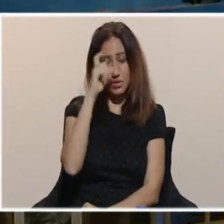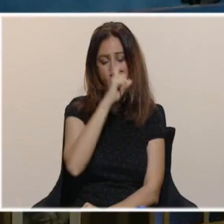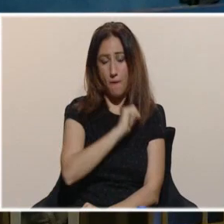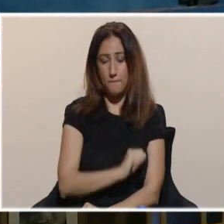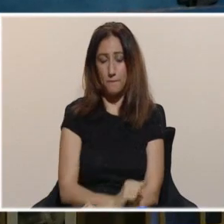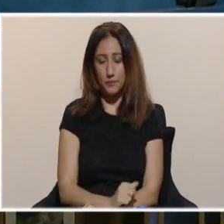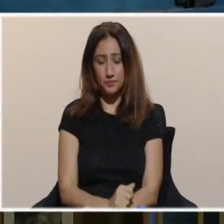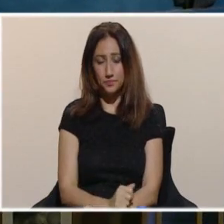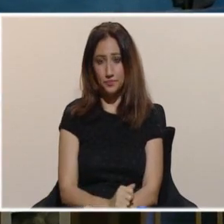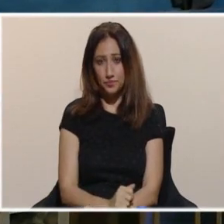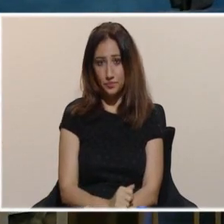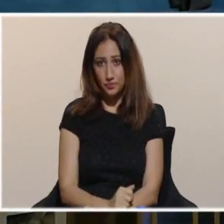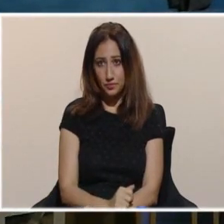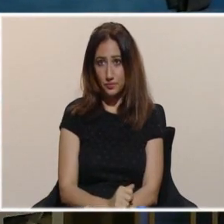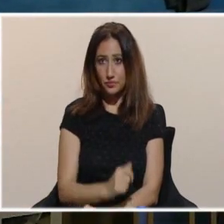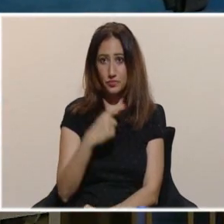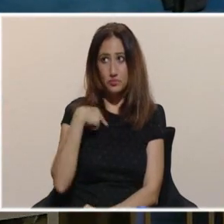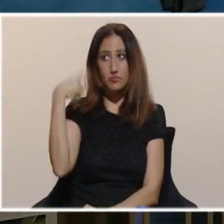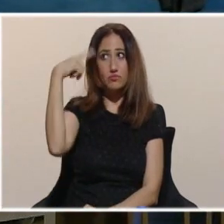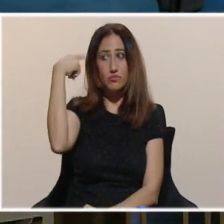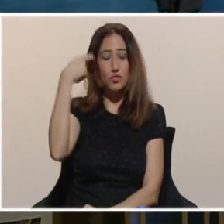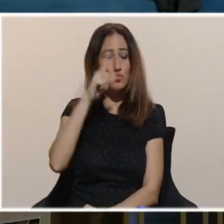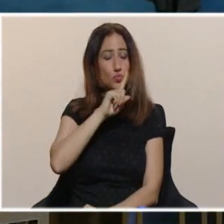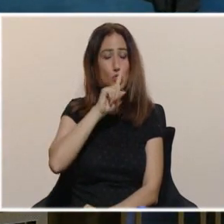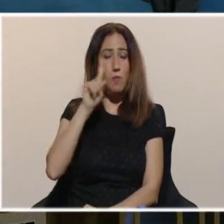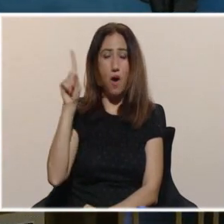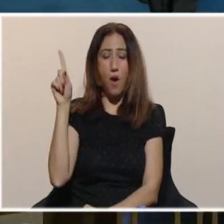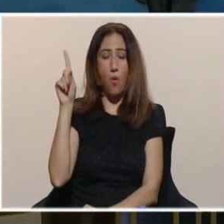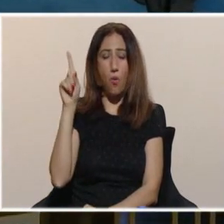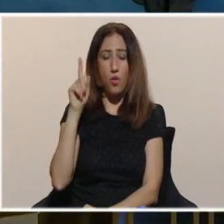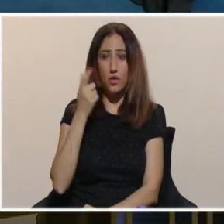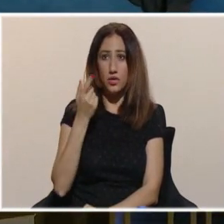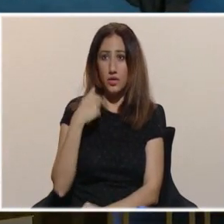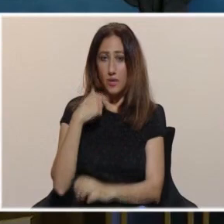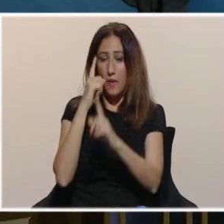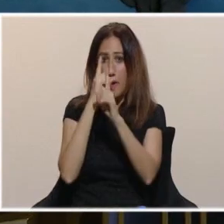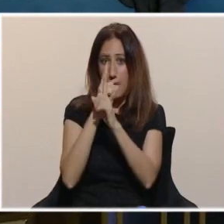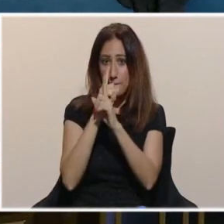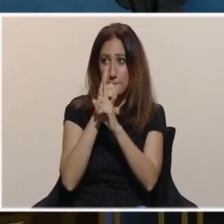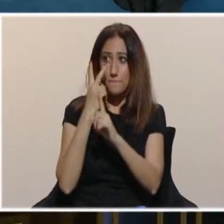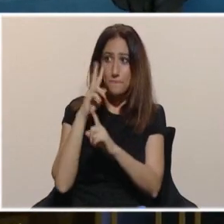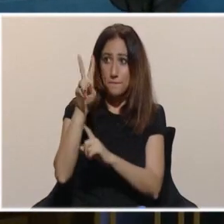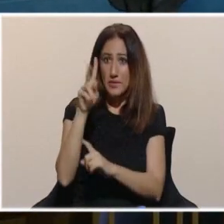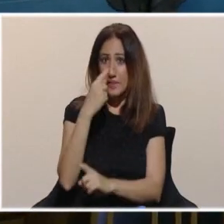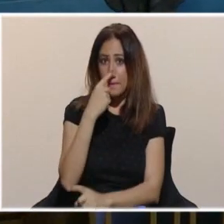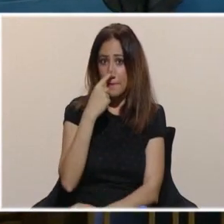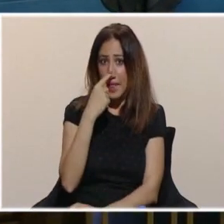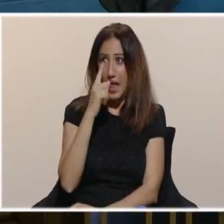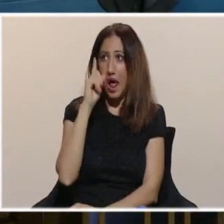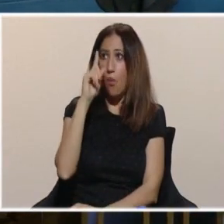بص أنا عمري في حياتي ما تخيلت إن أنا أي بني آدم أقابله أو أبصله في مناخيره أول